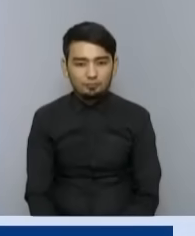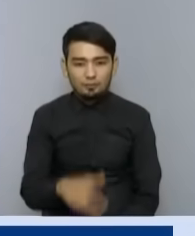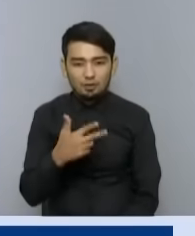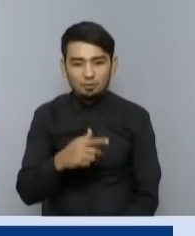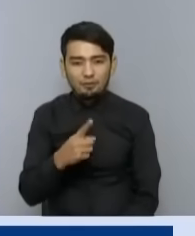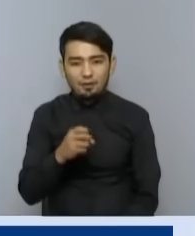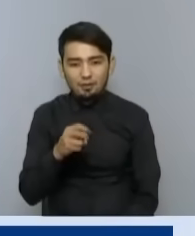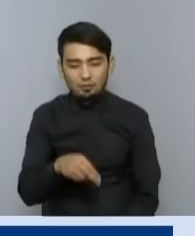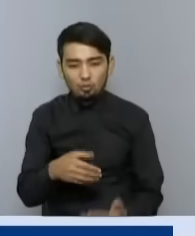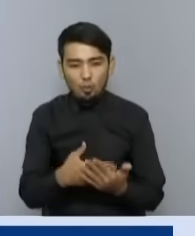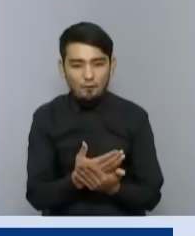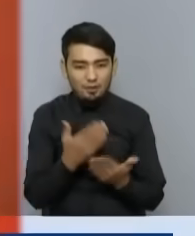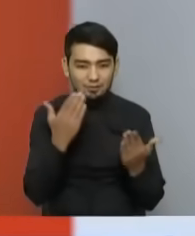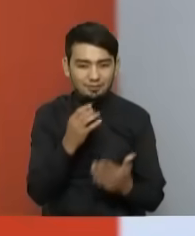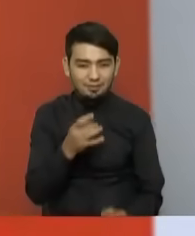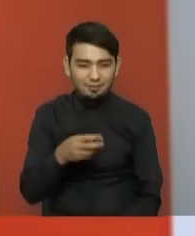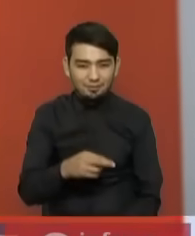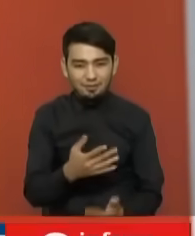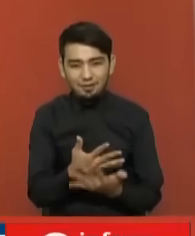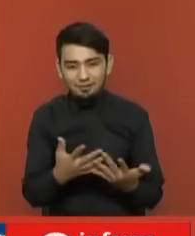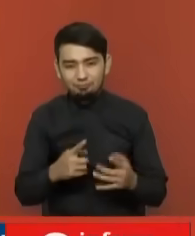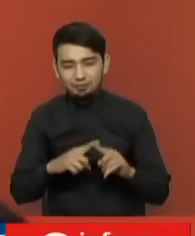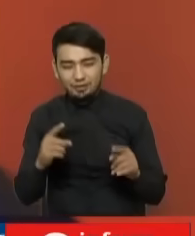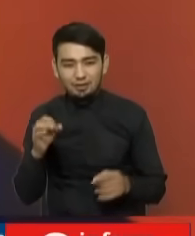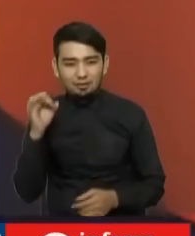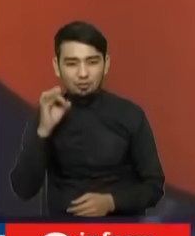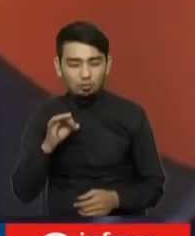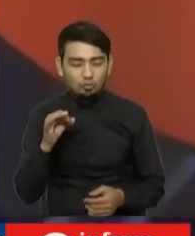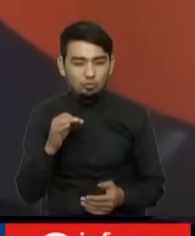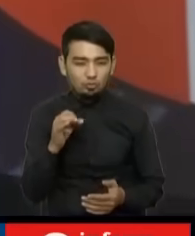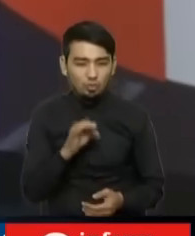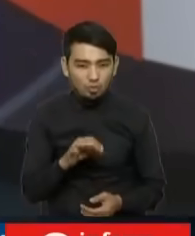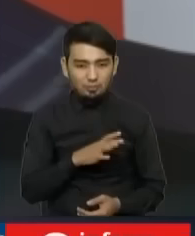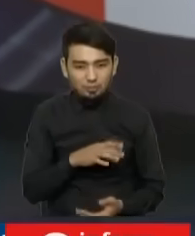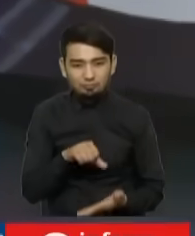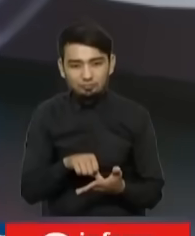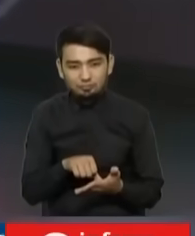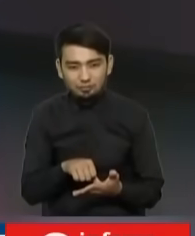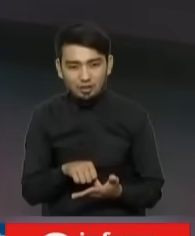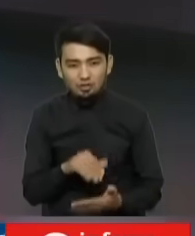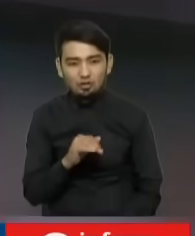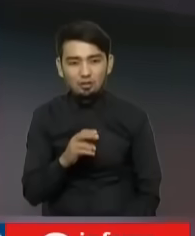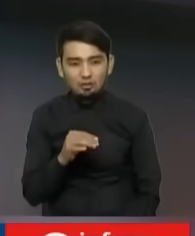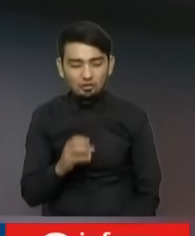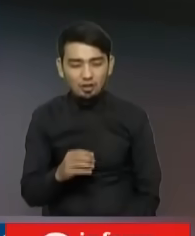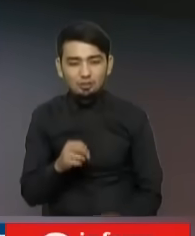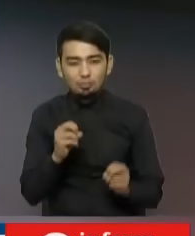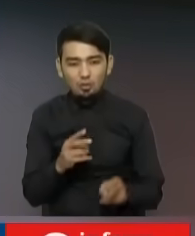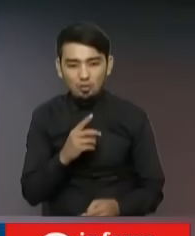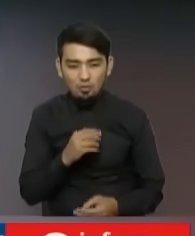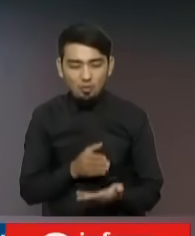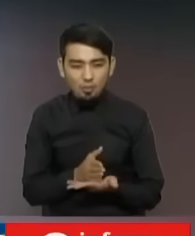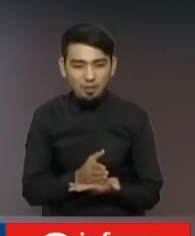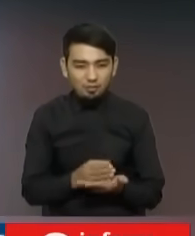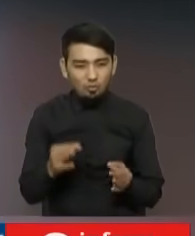31-ші арнада жаңа сериал шым-шытырыққа толы туындыда күштік құрылымдардың жанкешті қызметі баяндалады. Арнайы операция барысында